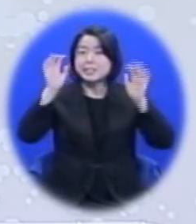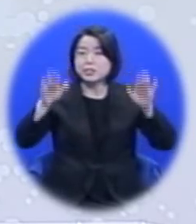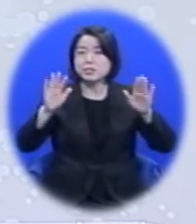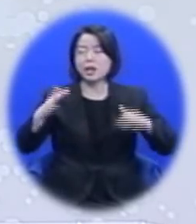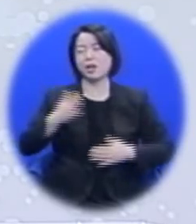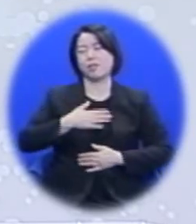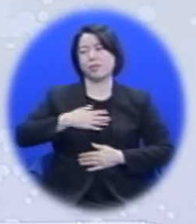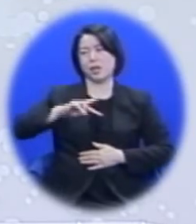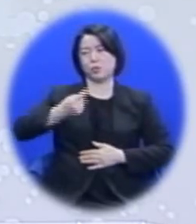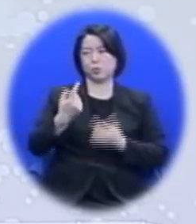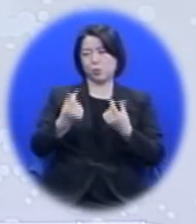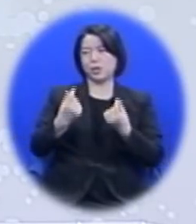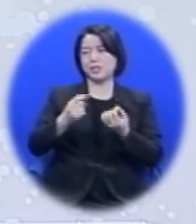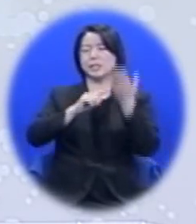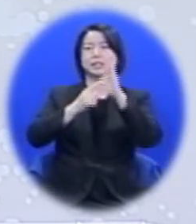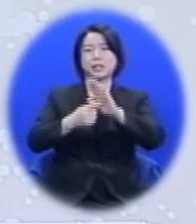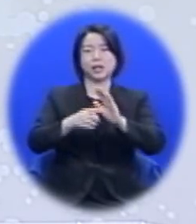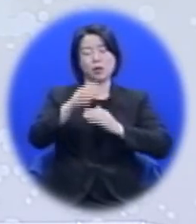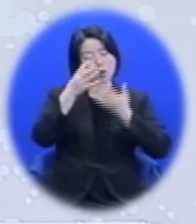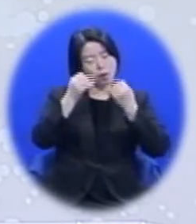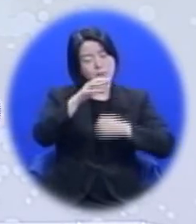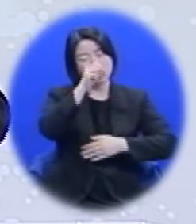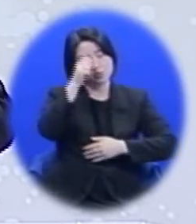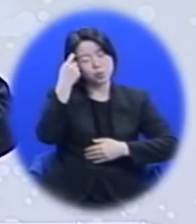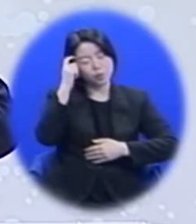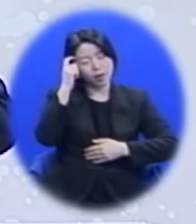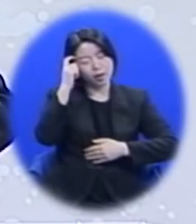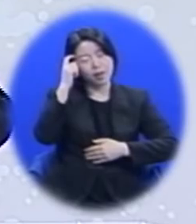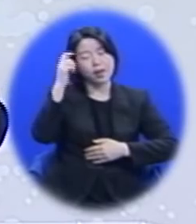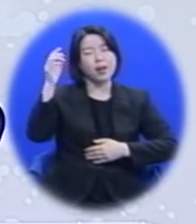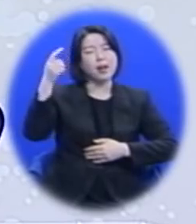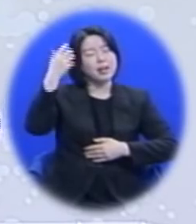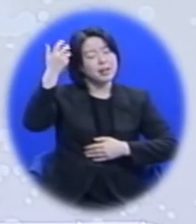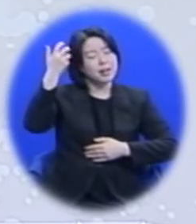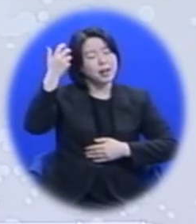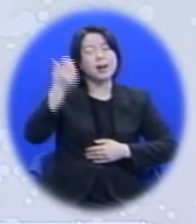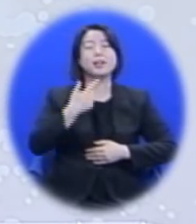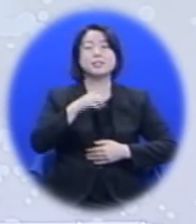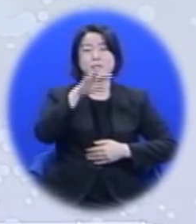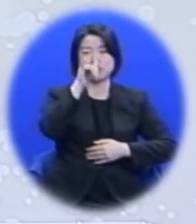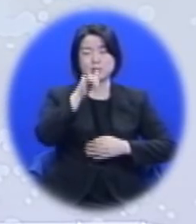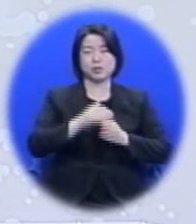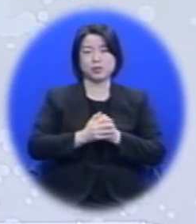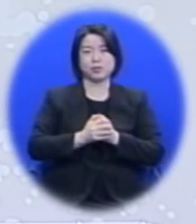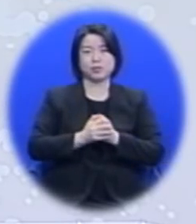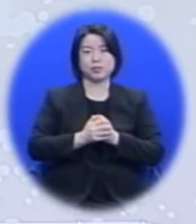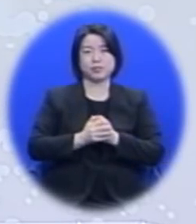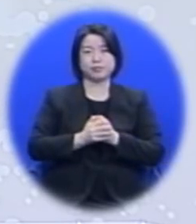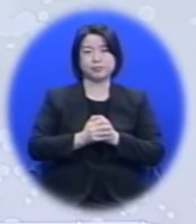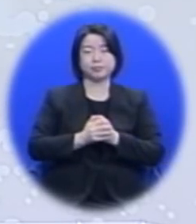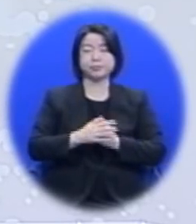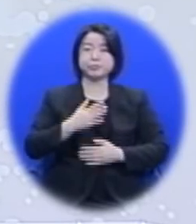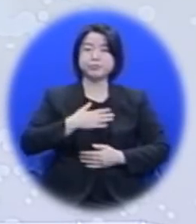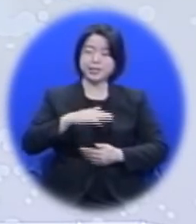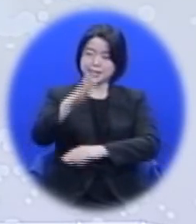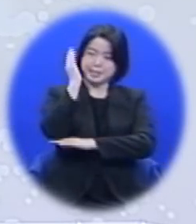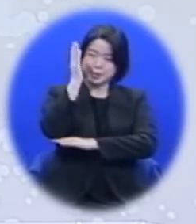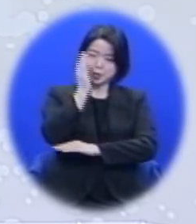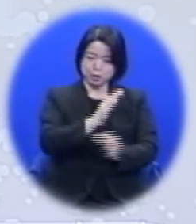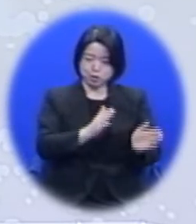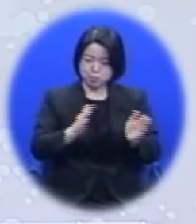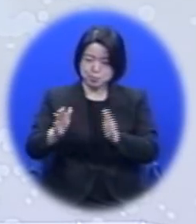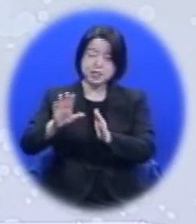나타나 주시면 얼마나 좋을까, 그런 상상을 했었던 적이 있습니다. 제가 설교 준비할